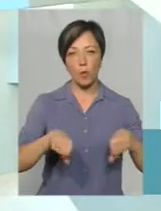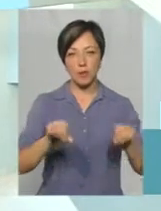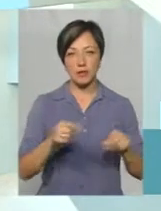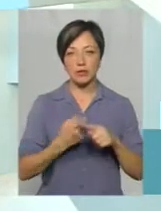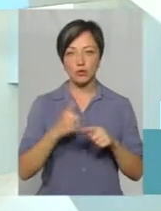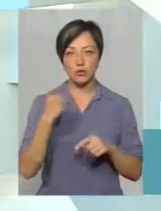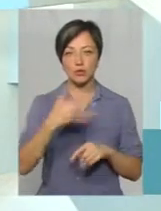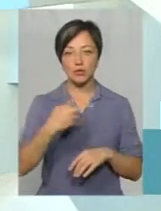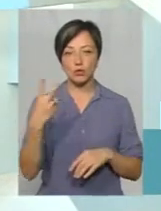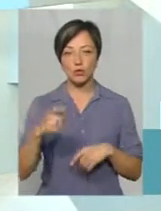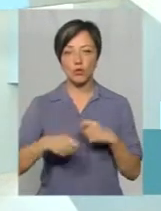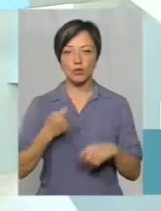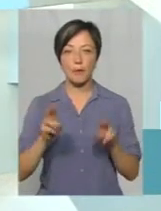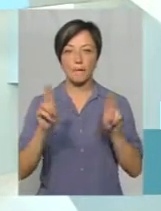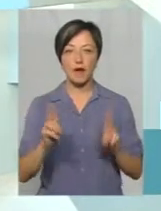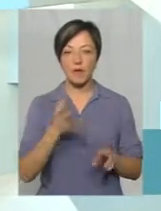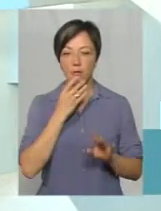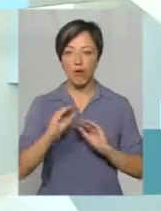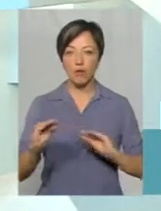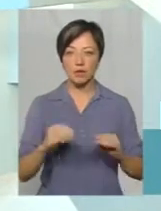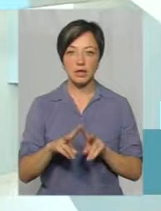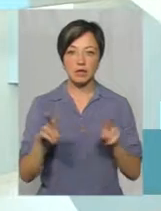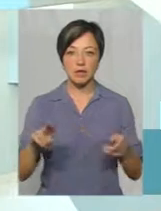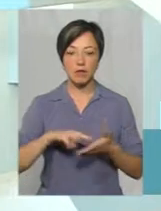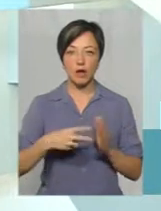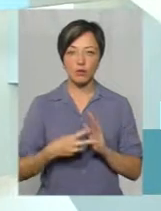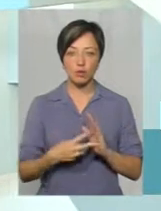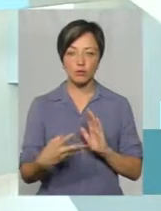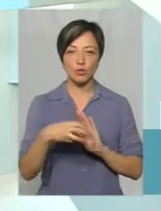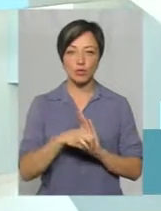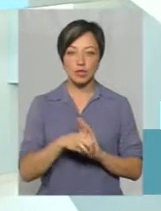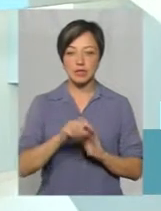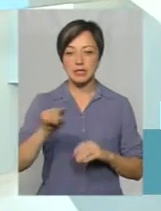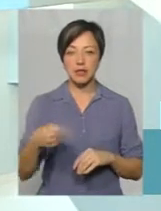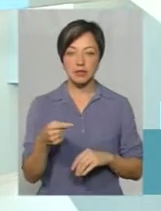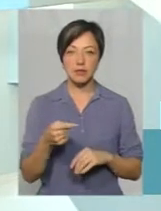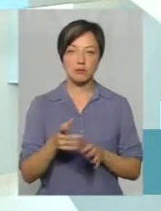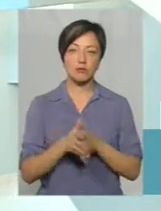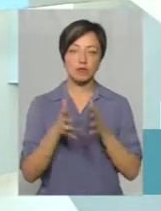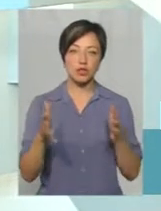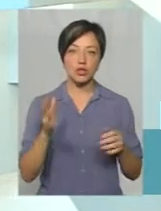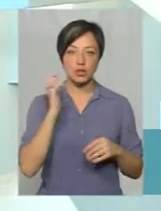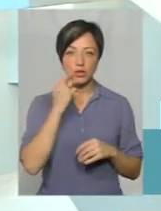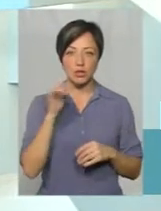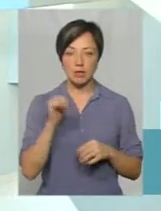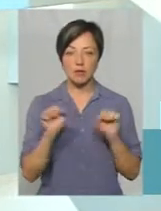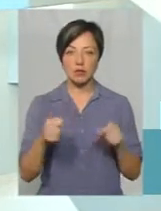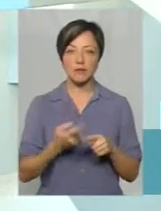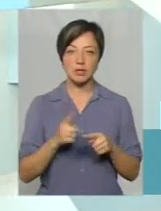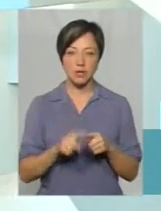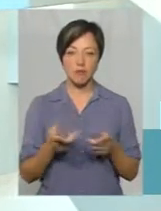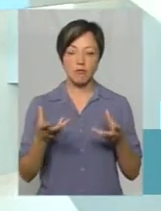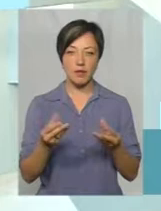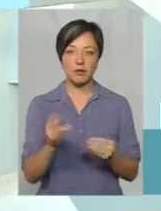по 152-й порушення правил благоустрою, яку ми так само плануємо долучати, там стягнення набагато більші, серйозніші, і, можливо, це якось